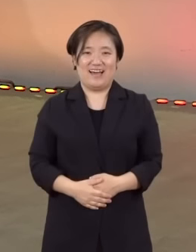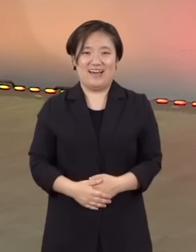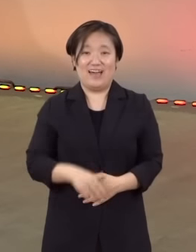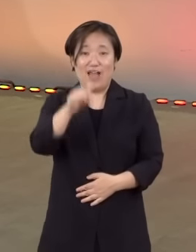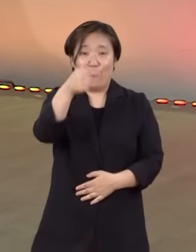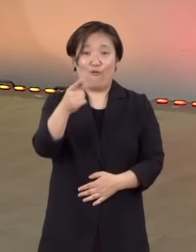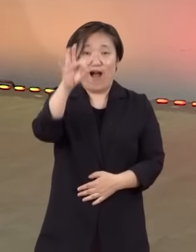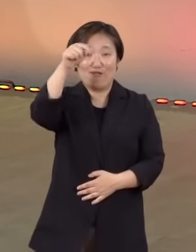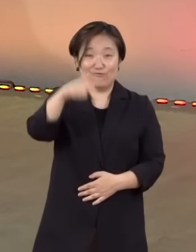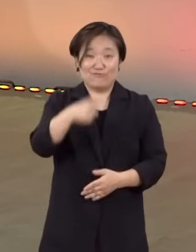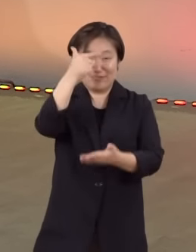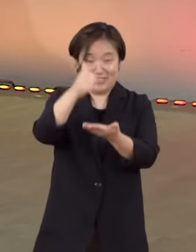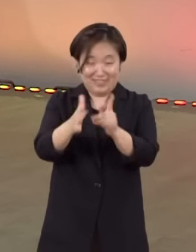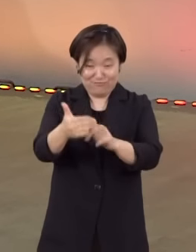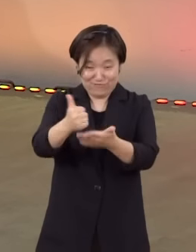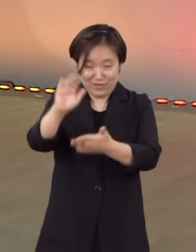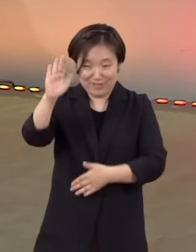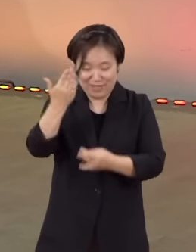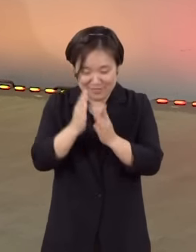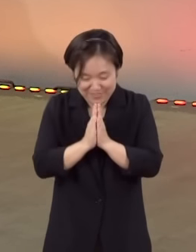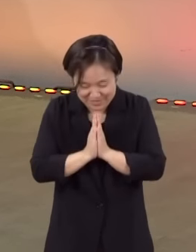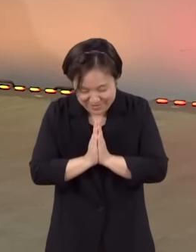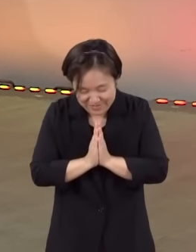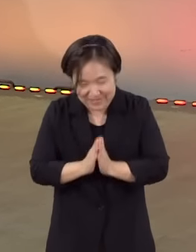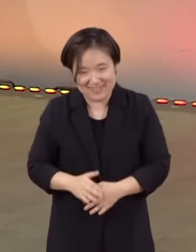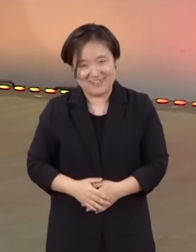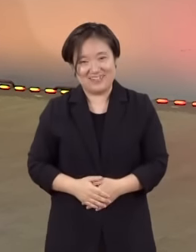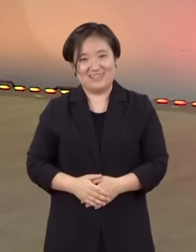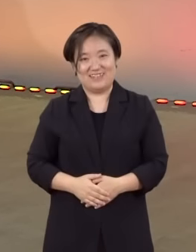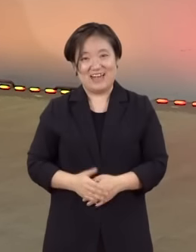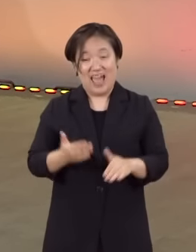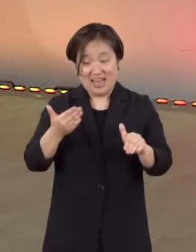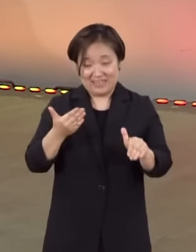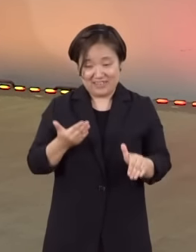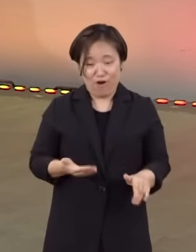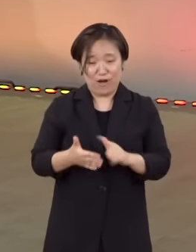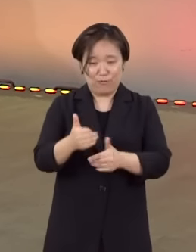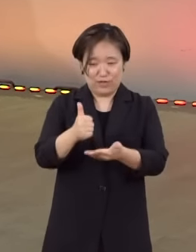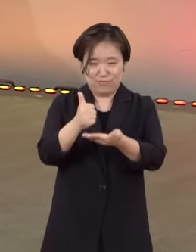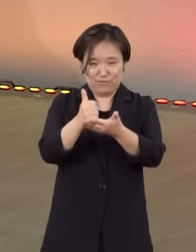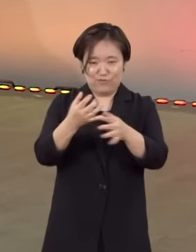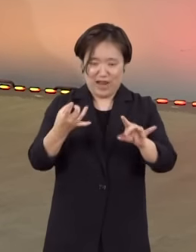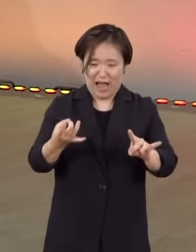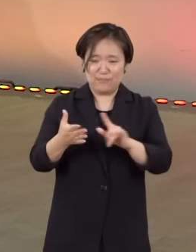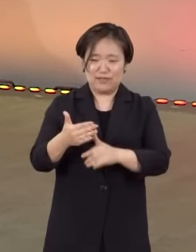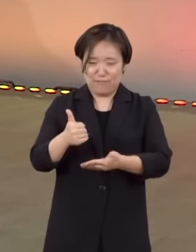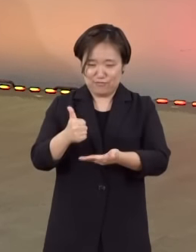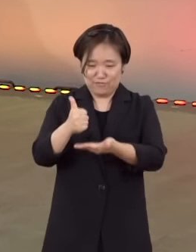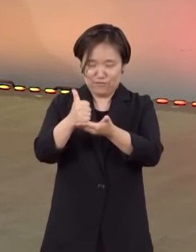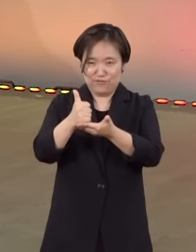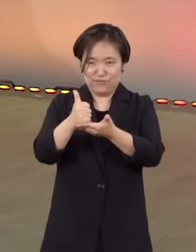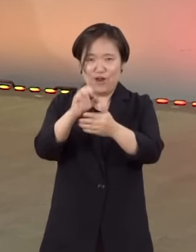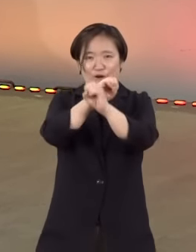좋겠습니다 하십시오 나무 서가모니불 나무 아미타불 나무